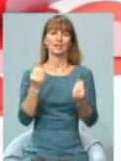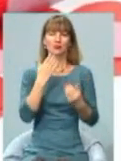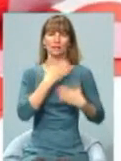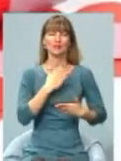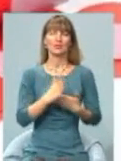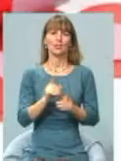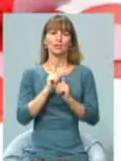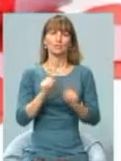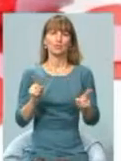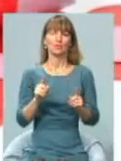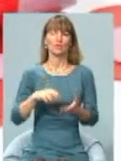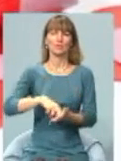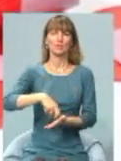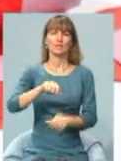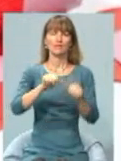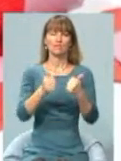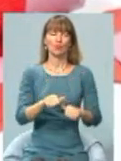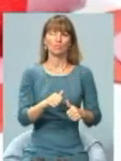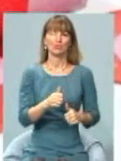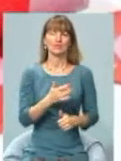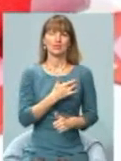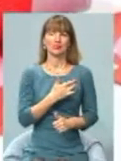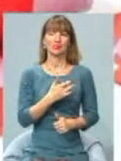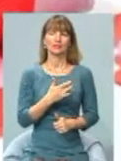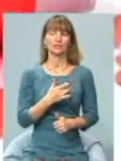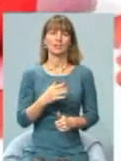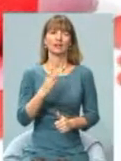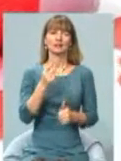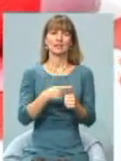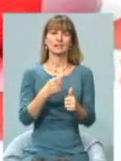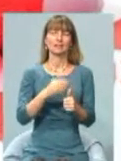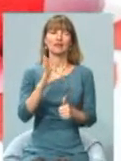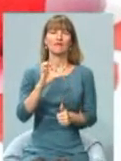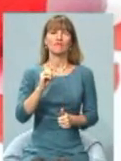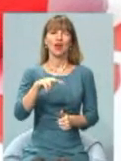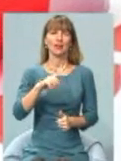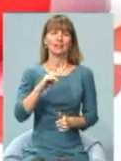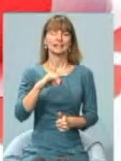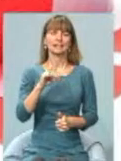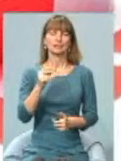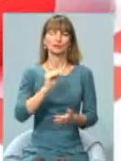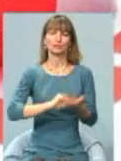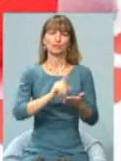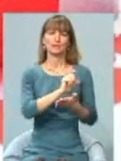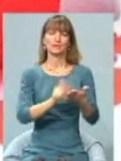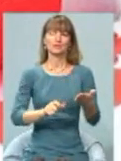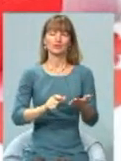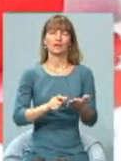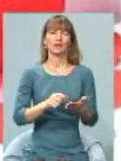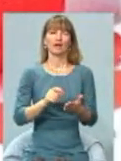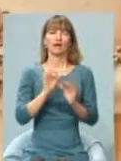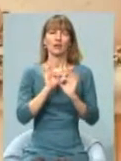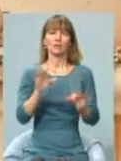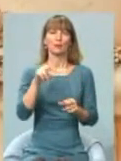є особлива листівка у формі сердечка – валентинка. На валентинках пишуть вірші, зізнання у коханні чи